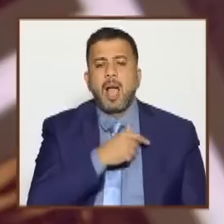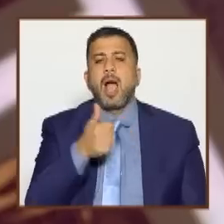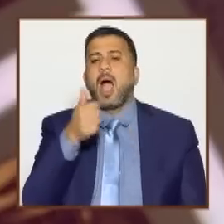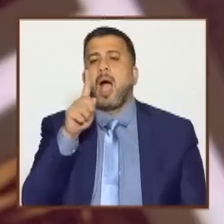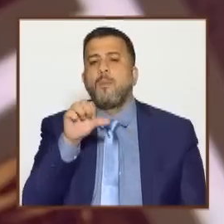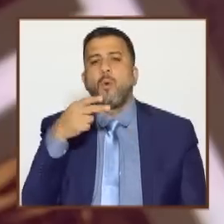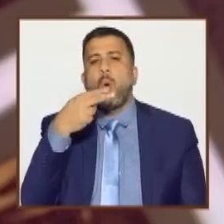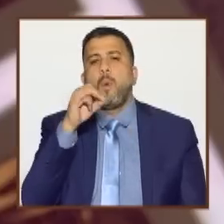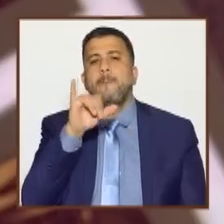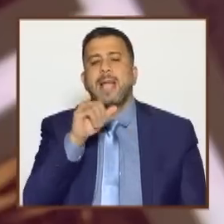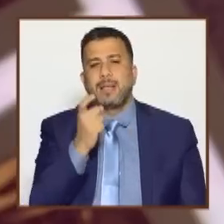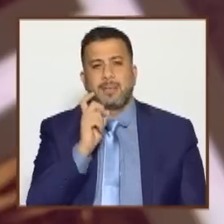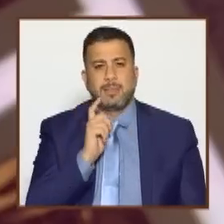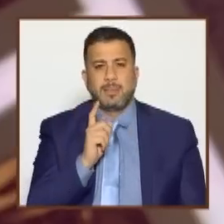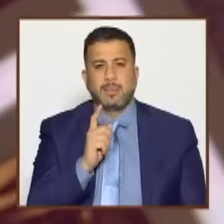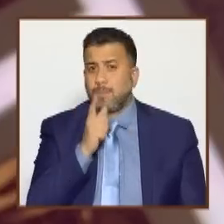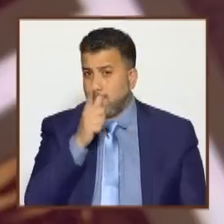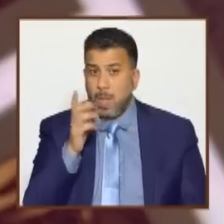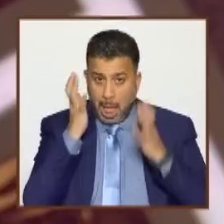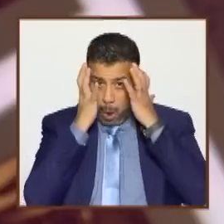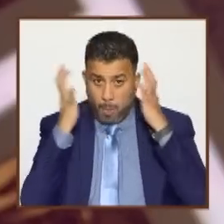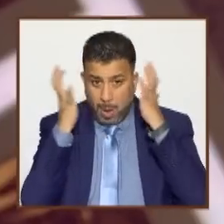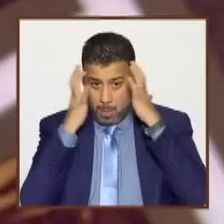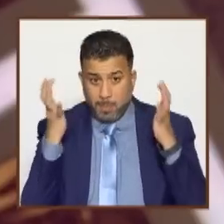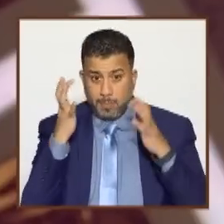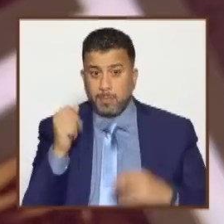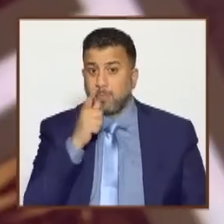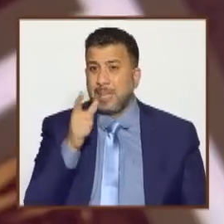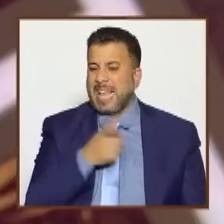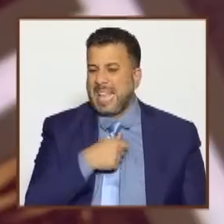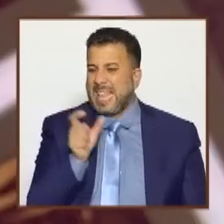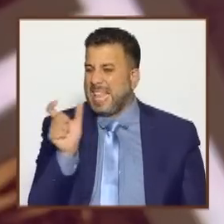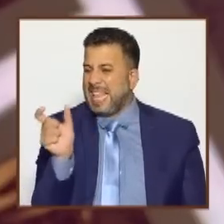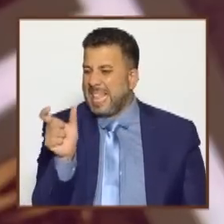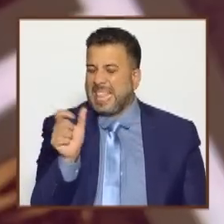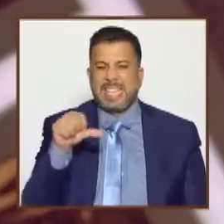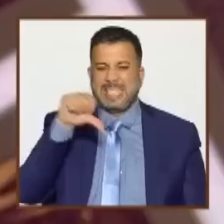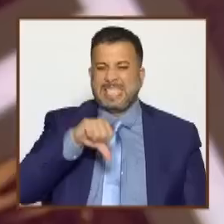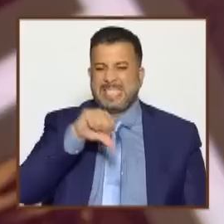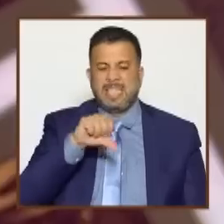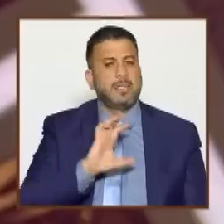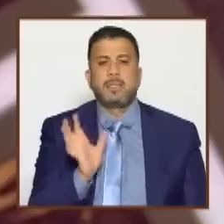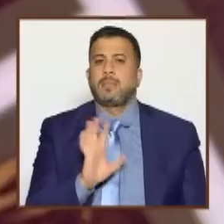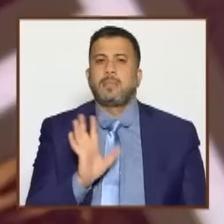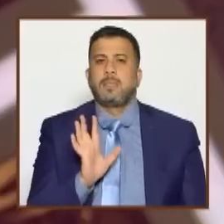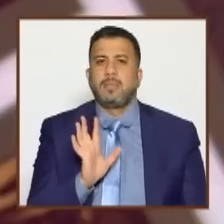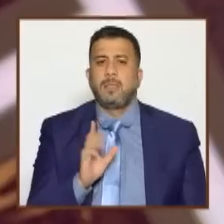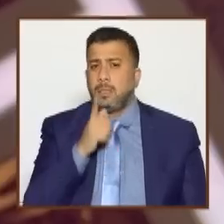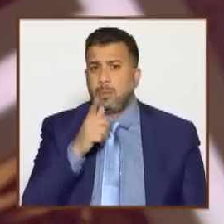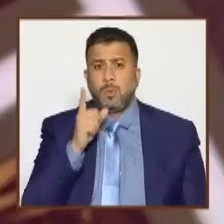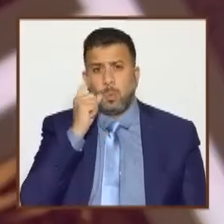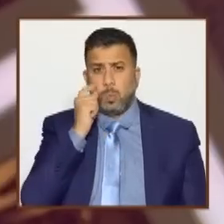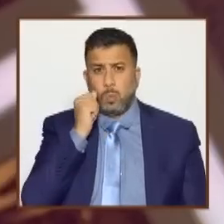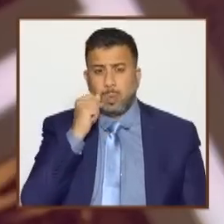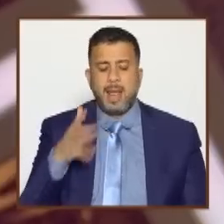وهكذا. لماذا؟ قال العلماء حتى لا تلحقهم الألقاب السيئة، حتى لا تلحقهم، لأن الولد